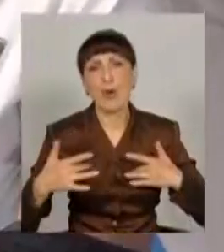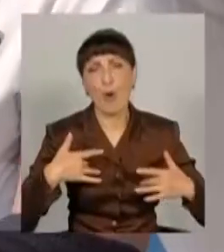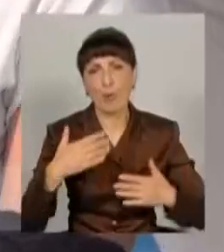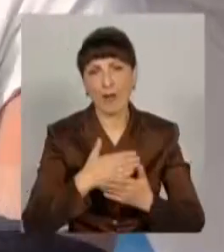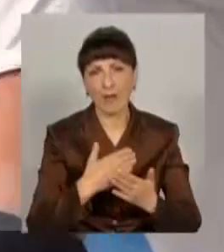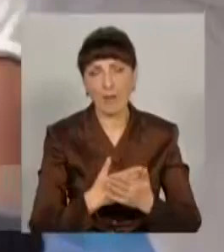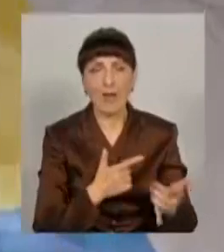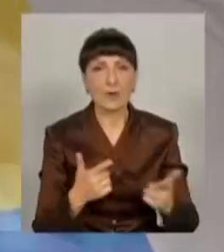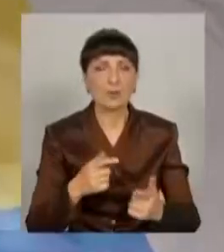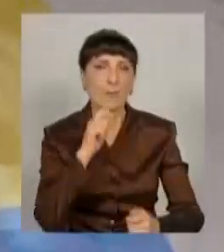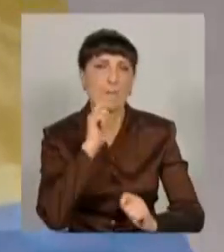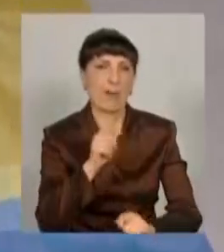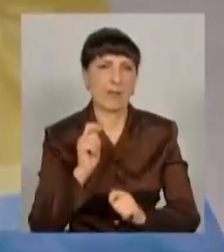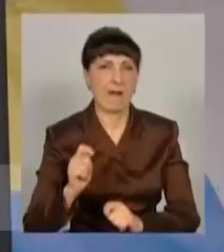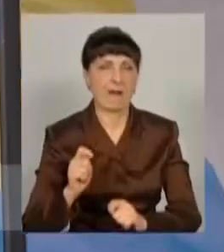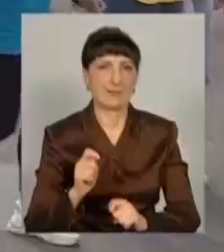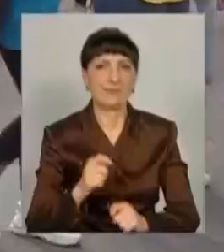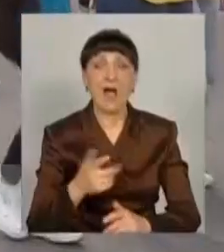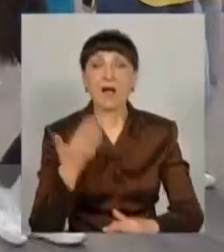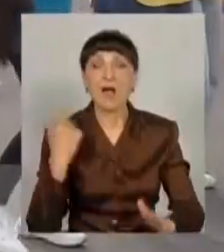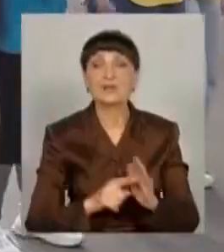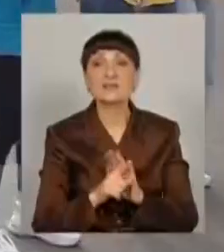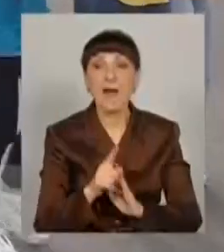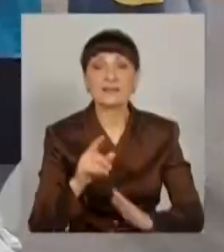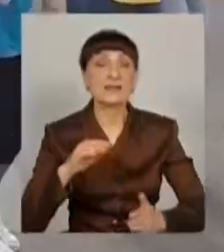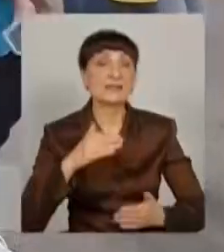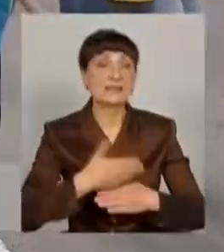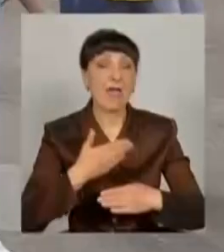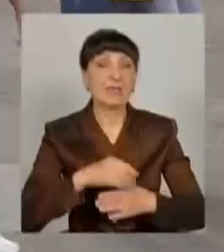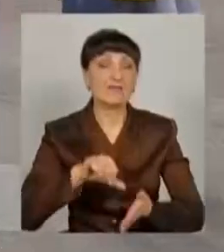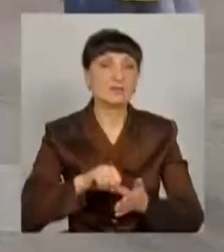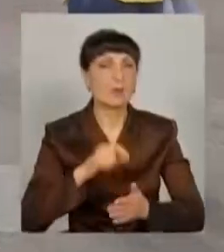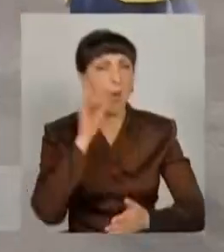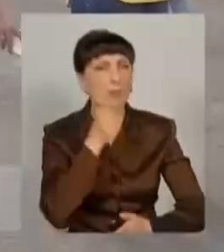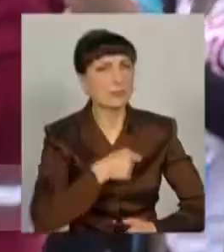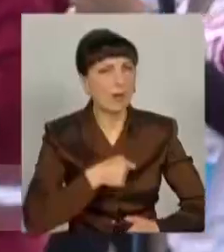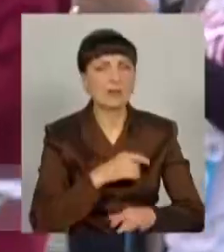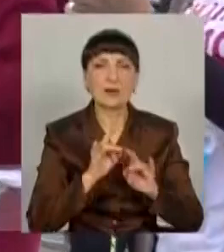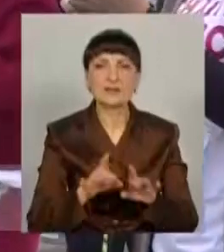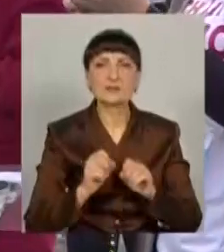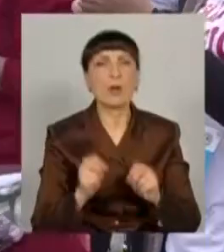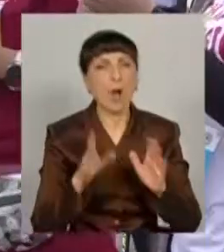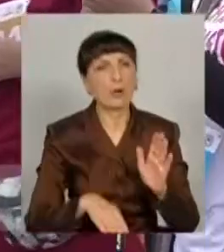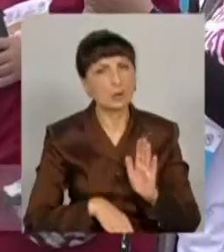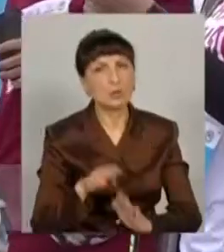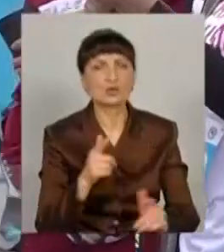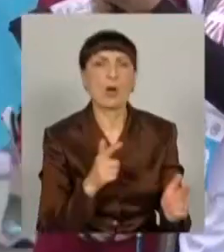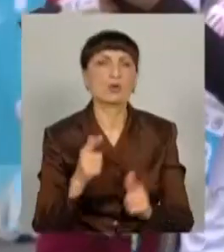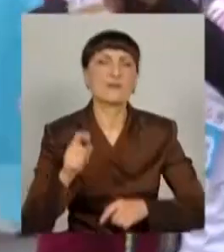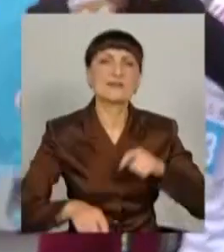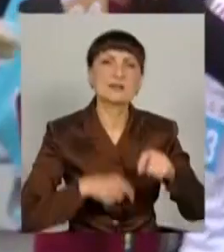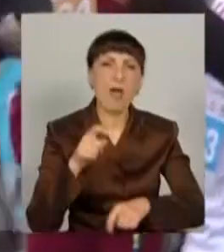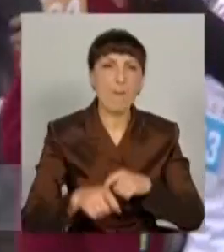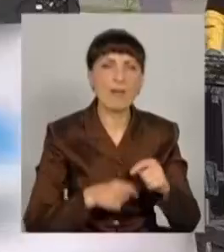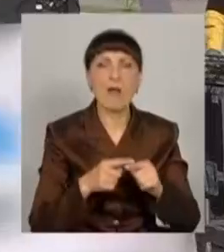и подготовили ценные призы. А перед стартами на сцене выступили опытные тренеры. Они рассказали, как лучше готовиться к забегам